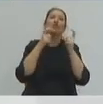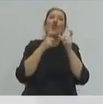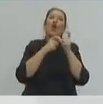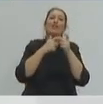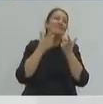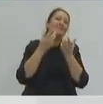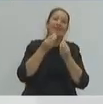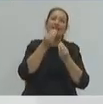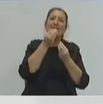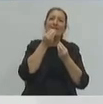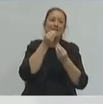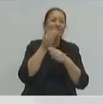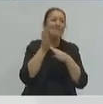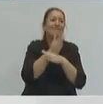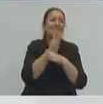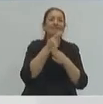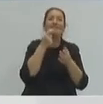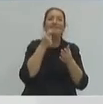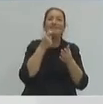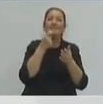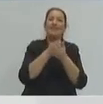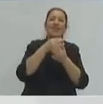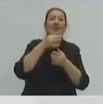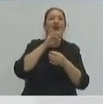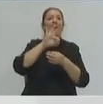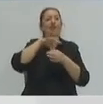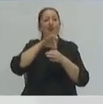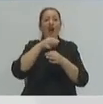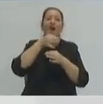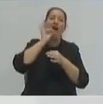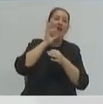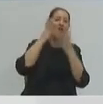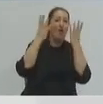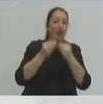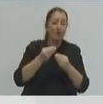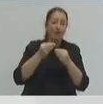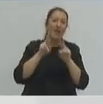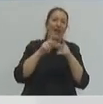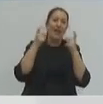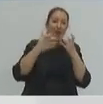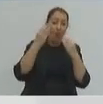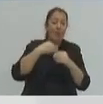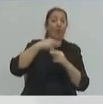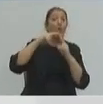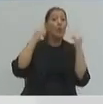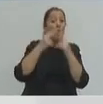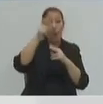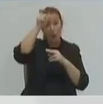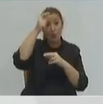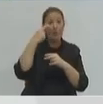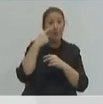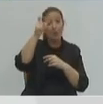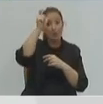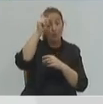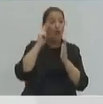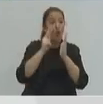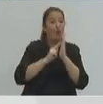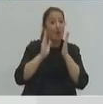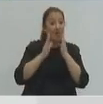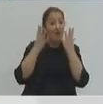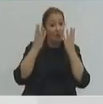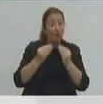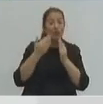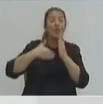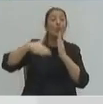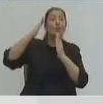gerektiğine inanıyorum. Onun için biz dünyayı Türkçe bakıp Türkçe okumaya devam edeceğiz. Yüce